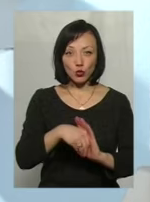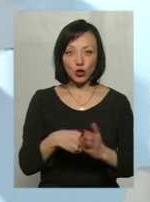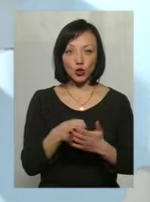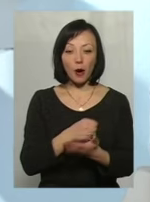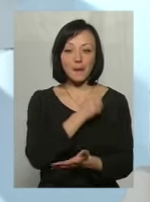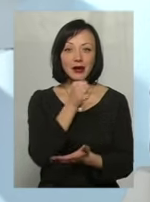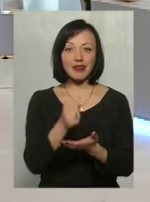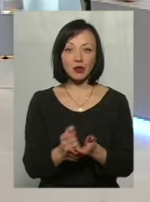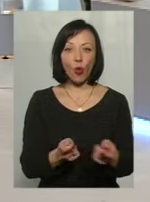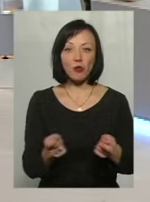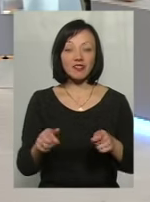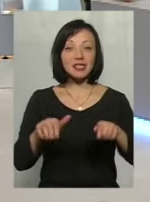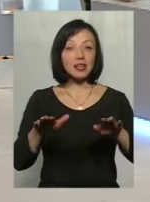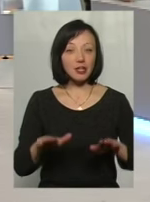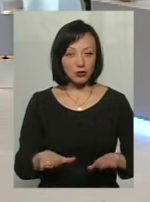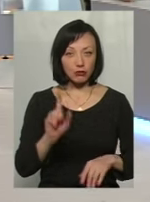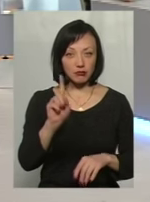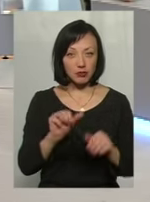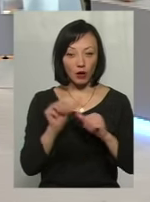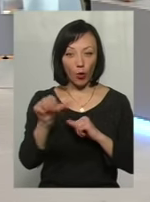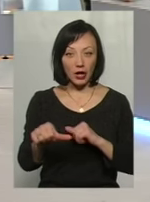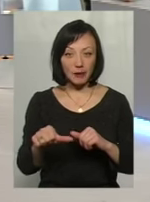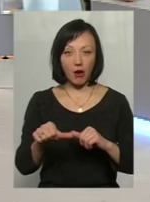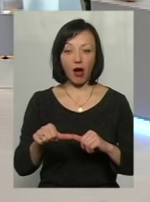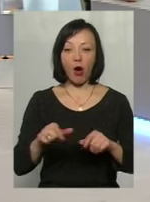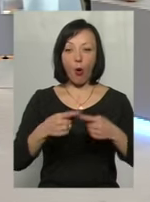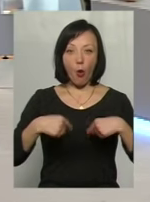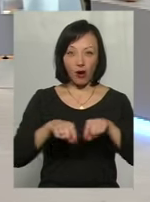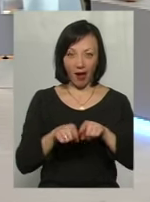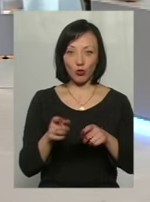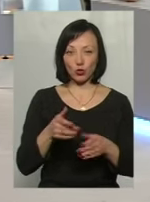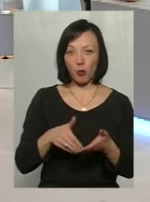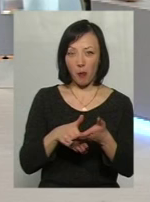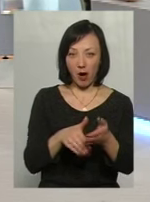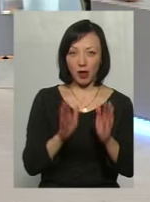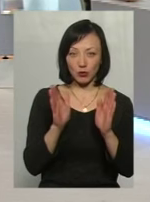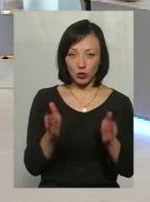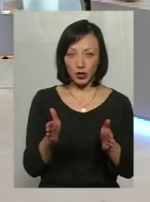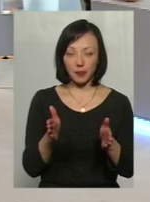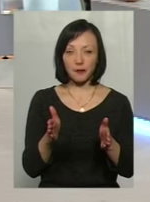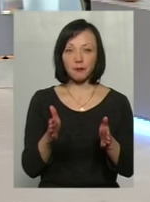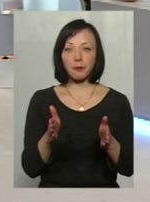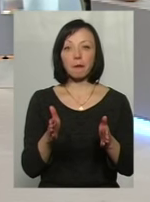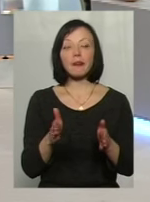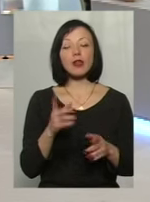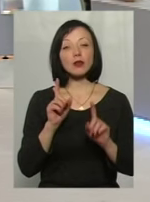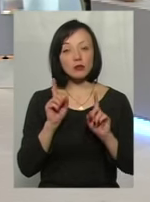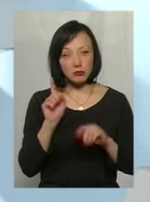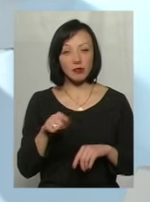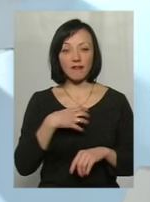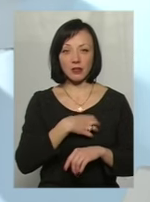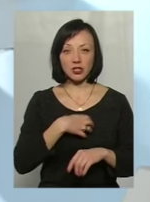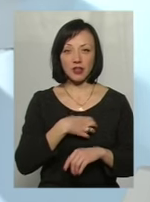управлінських рішень. Тому, окрім органу, який є і буде допомагати, сприяти, безумовно, важлива